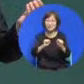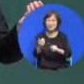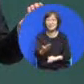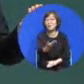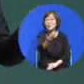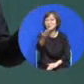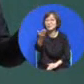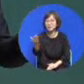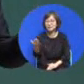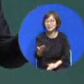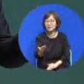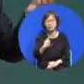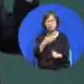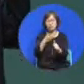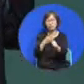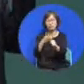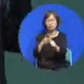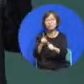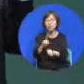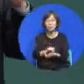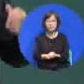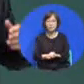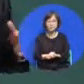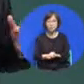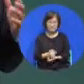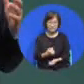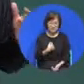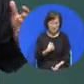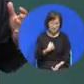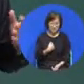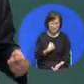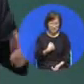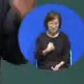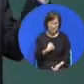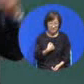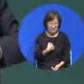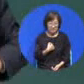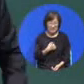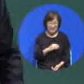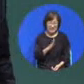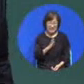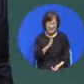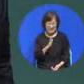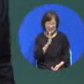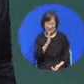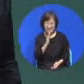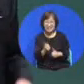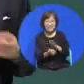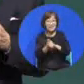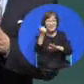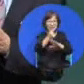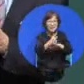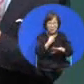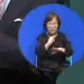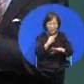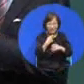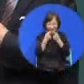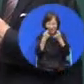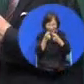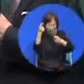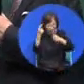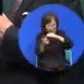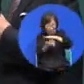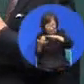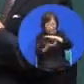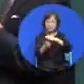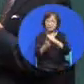조그만하게만 밥 먹으려고 하면은 그런 막 이리저리 머리 써도 되는데. 정말 성공하려면 그런 쓰면 안 돼요. And all of you, if you just want to barely make